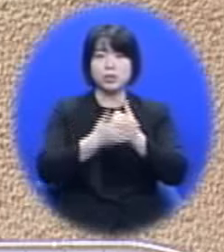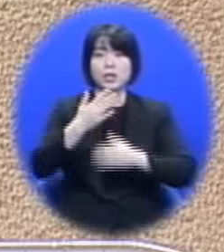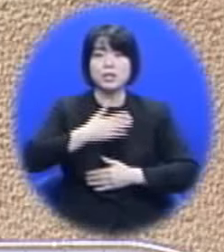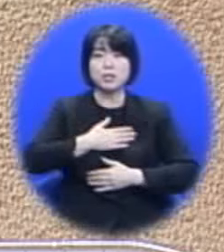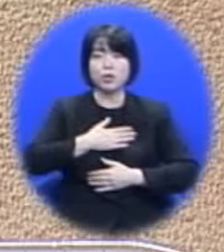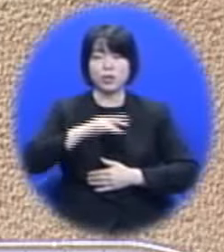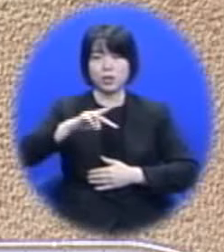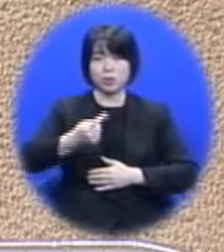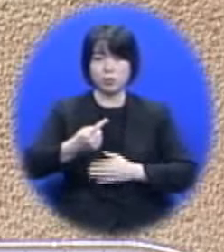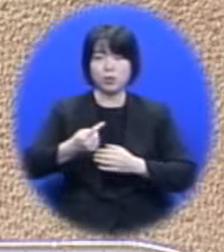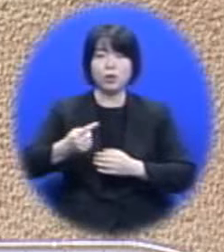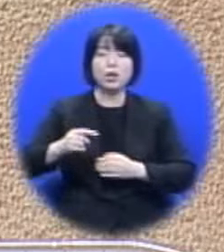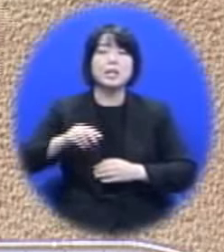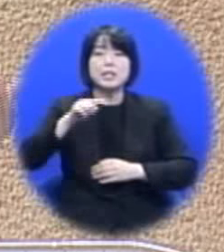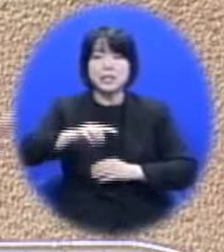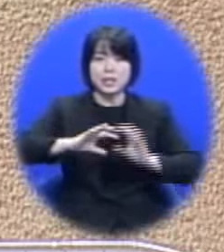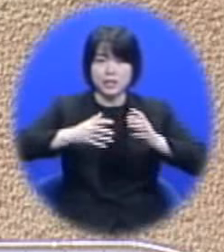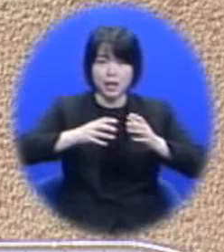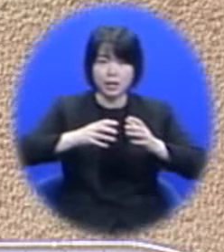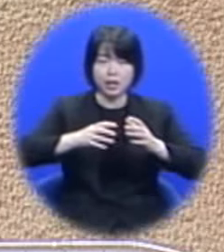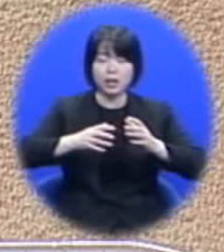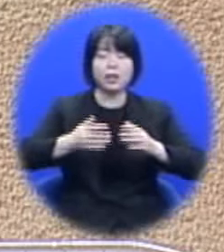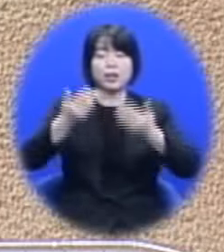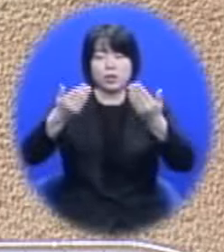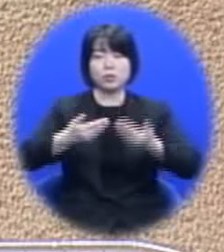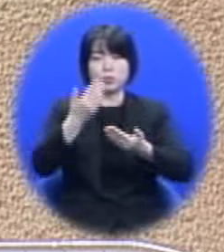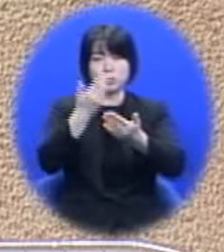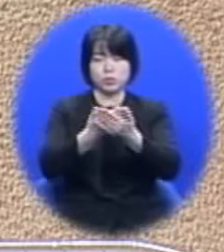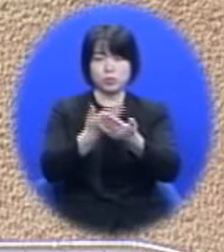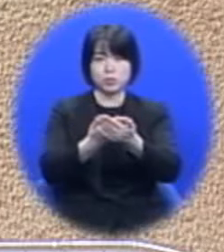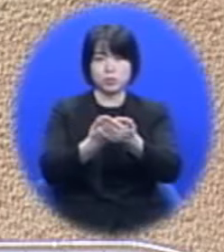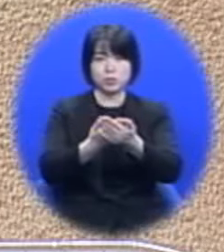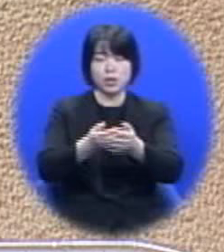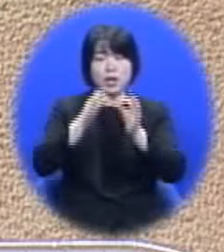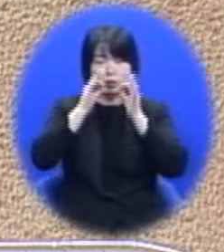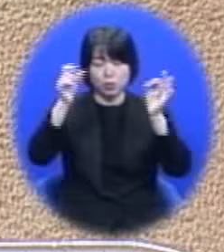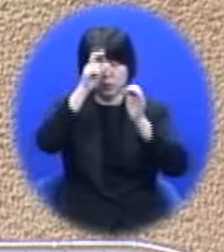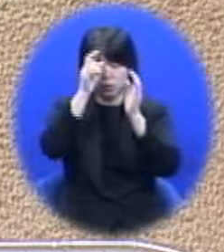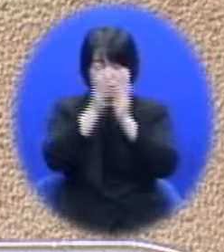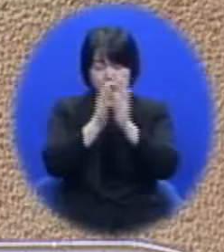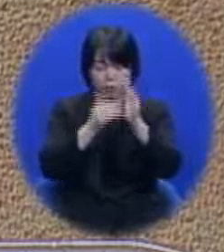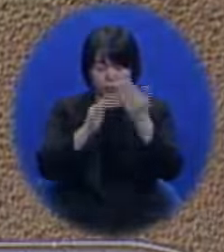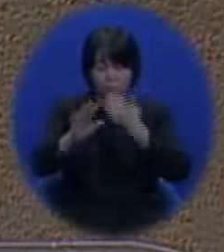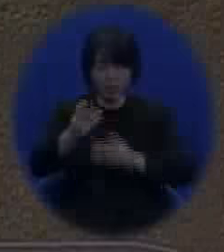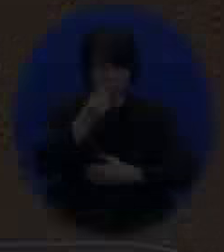저에게도 그리고 이 나라에도 주시옵소서. 우리 통성으로 기도하고 성찬을 받겠습니다.